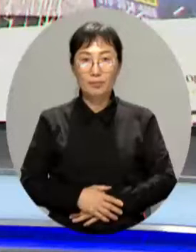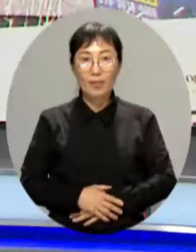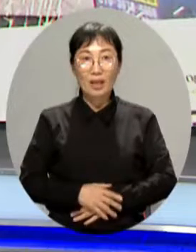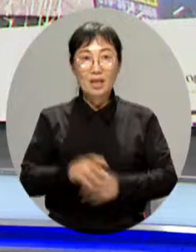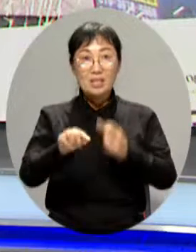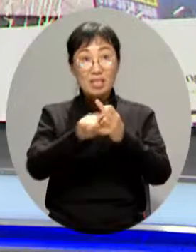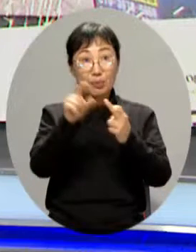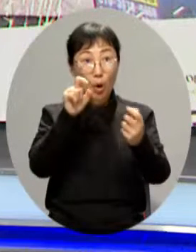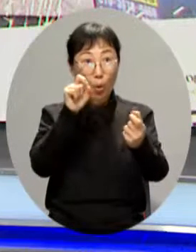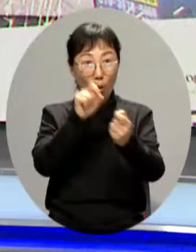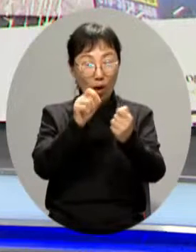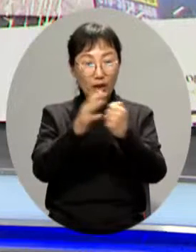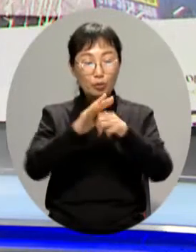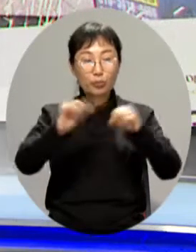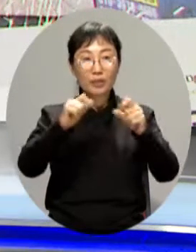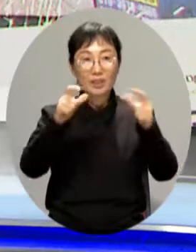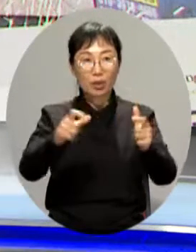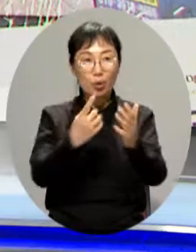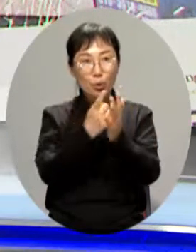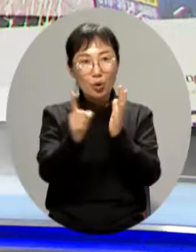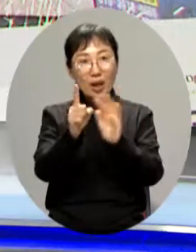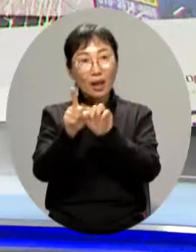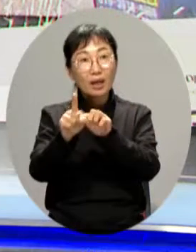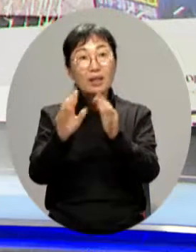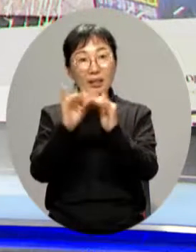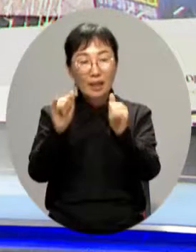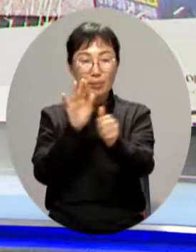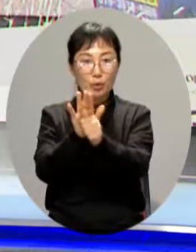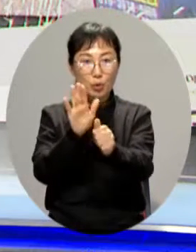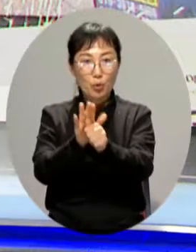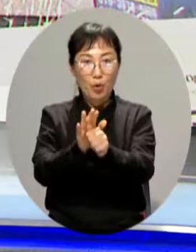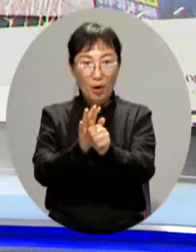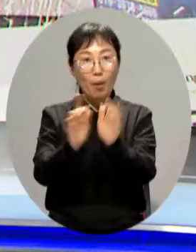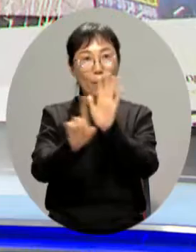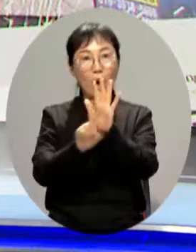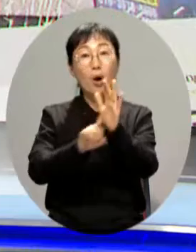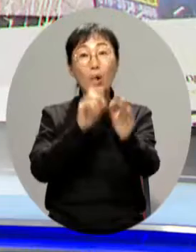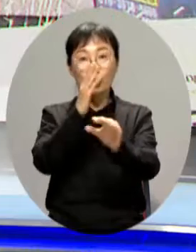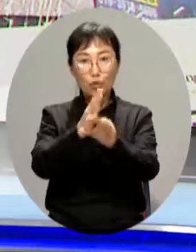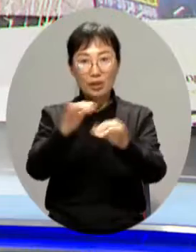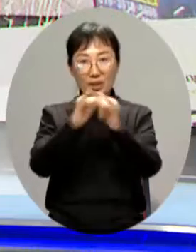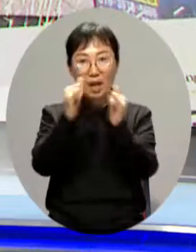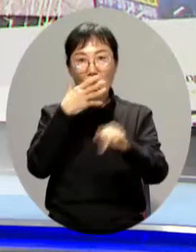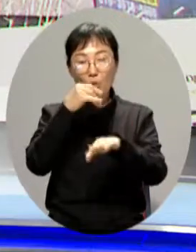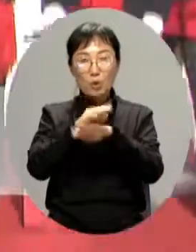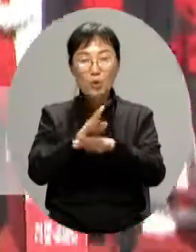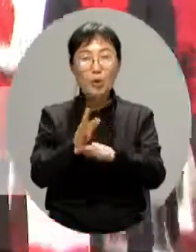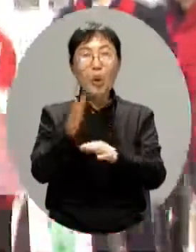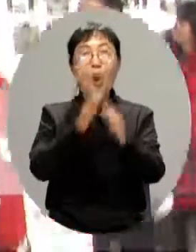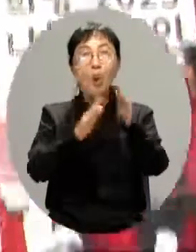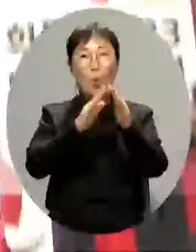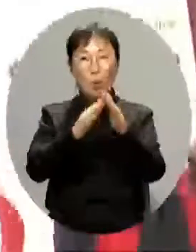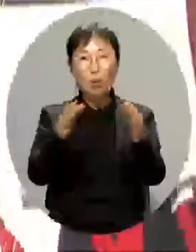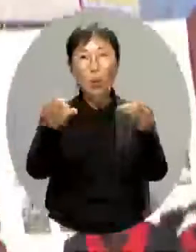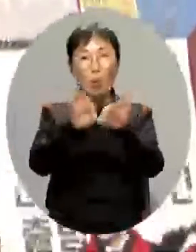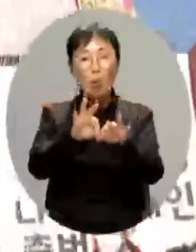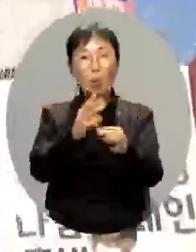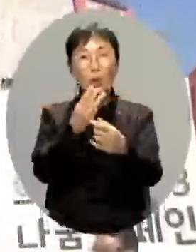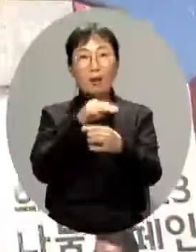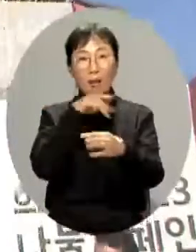연말을 맞아 도내에서도 소외계층 지원 캠페인이 열렸습니다. 전북 사회복지 공동 모금회는 오늘 전주